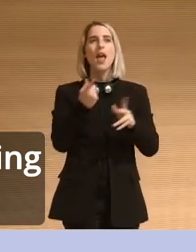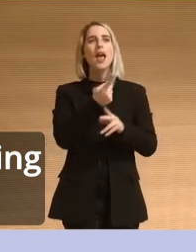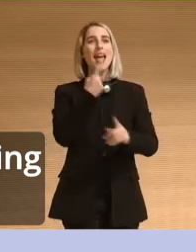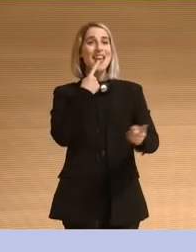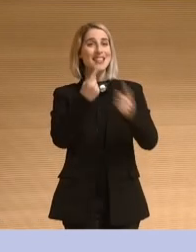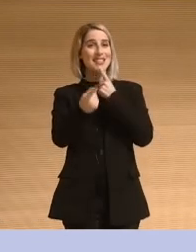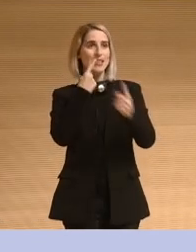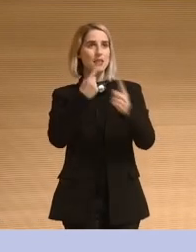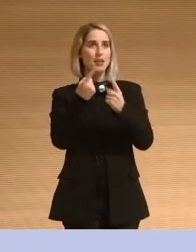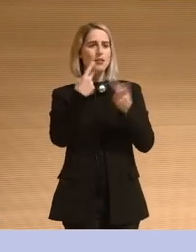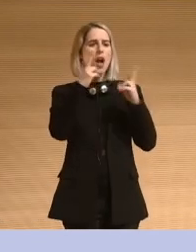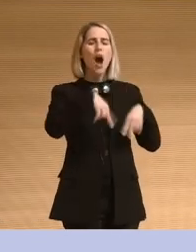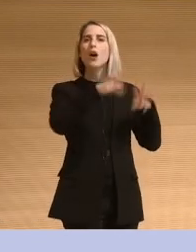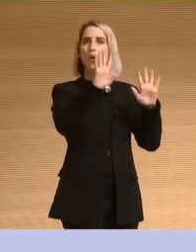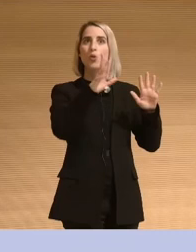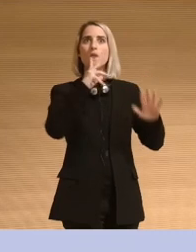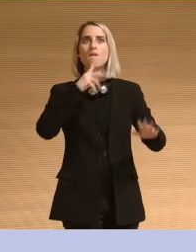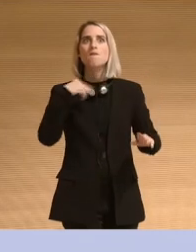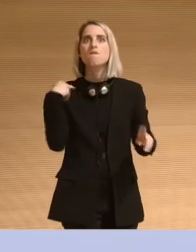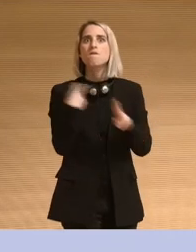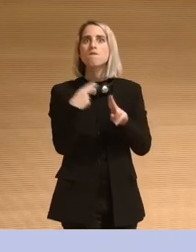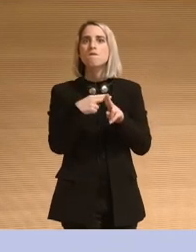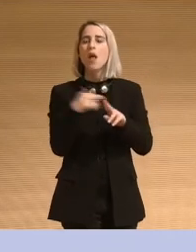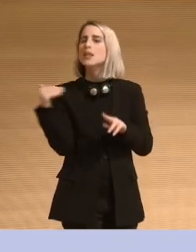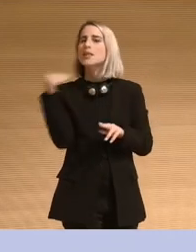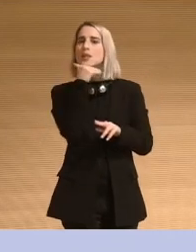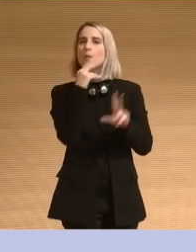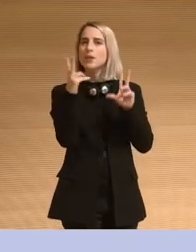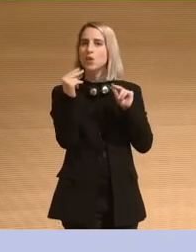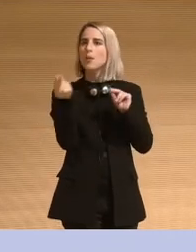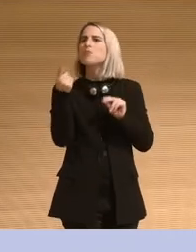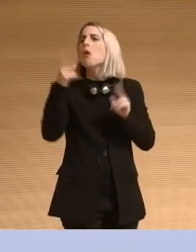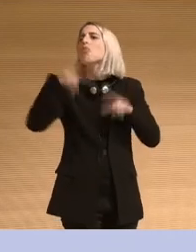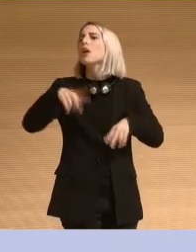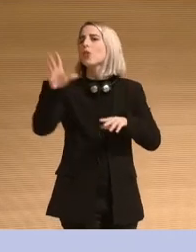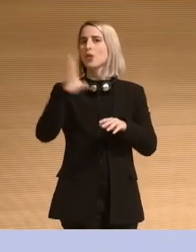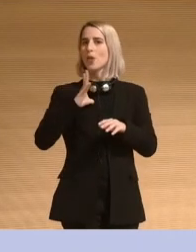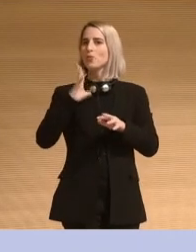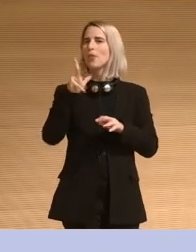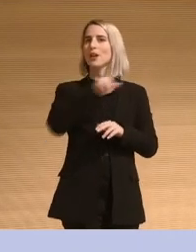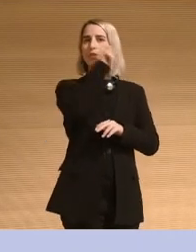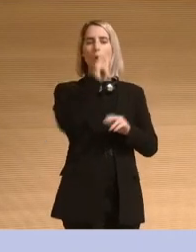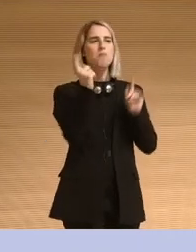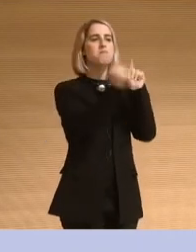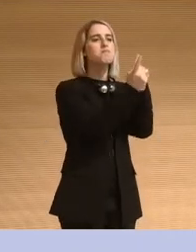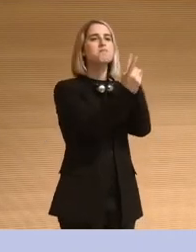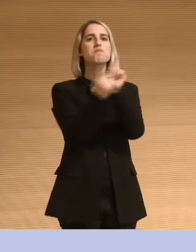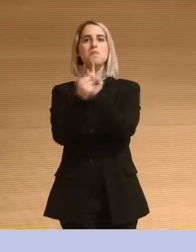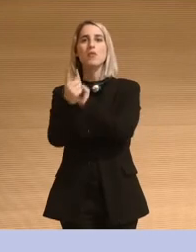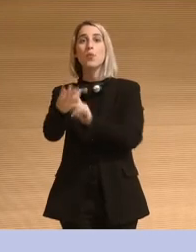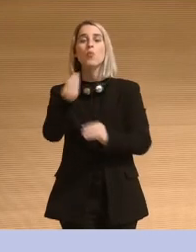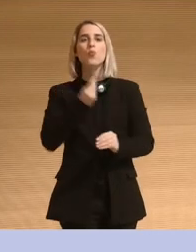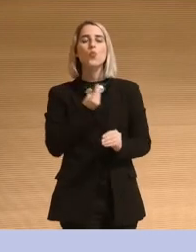με αγνώστους και υποστηρίζει ότι ακόμα και σύντομες συνομιλίες μας με αγνώστους ανθρώπους στην καθημερινότητά μας καλλιεργούν την